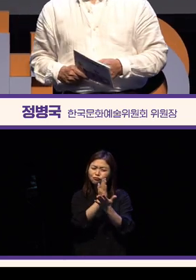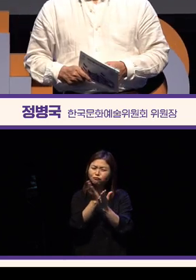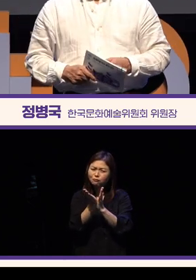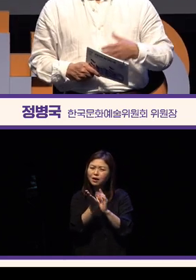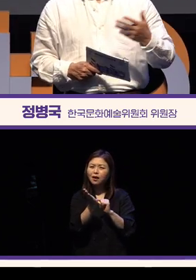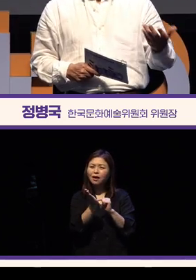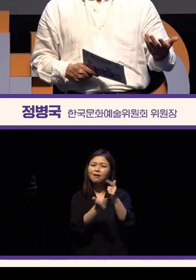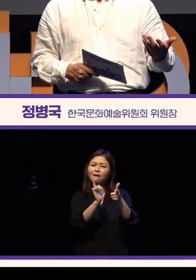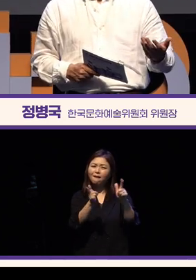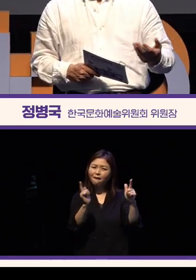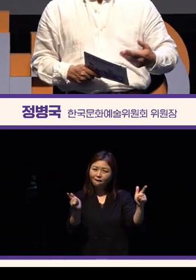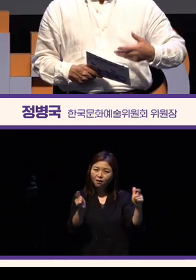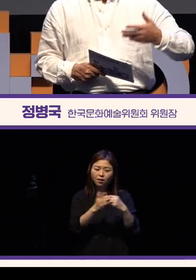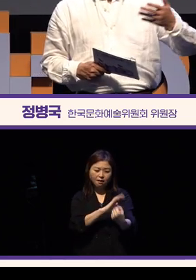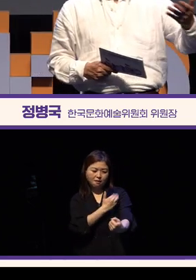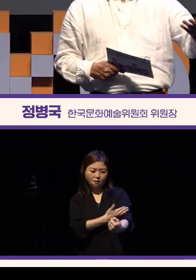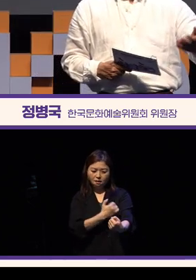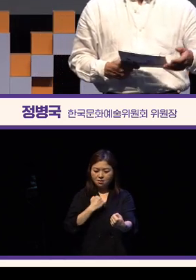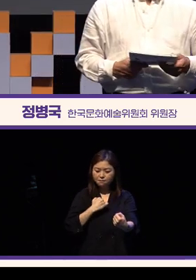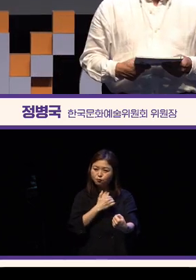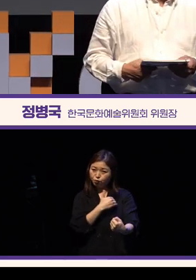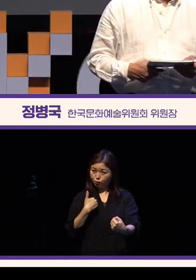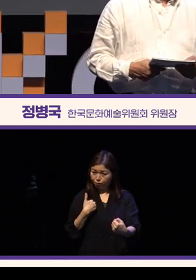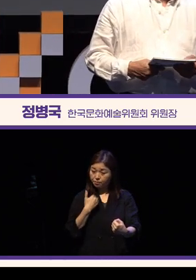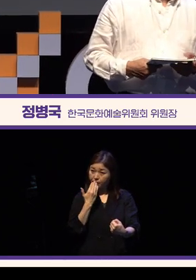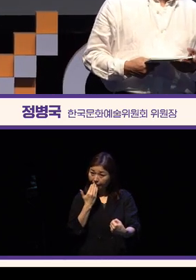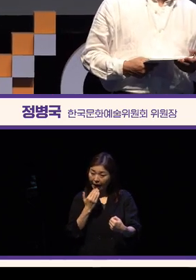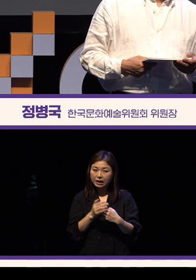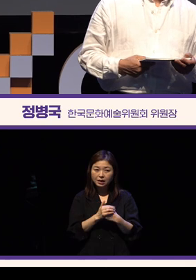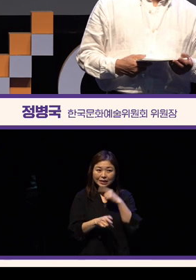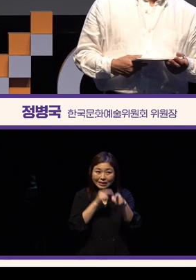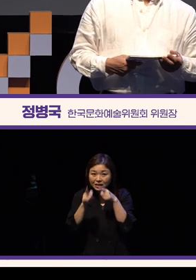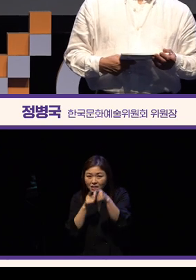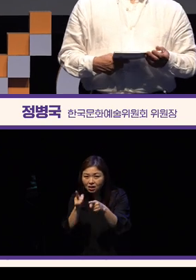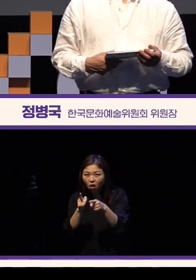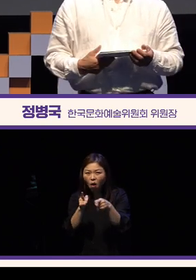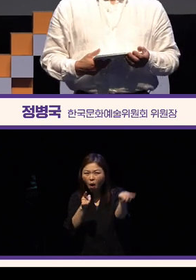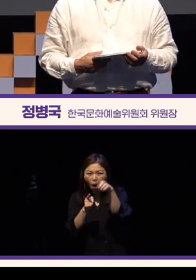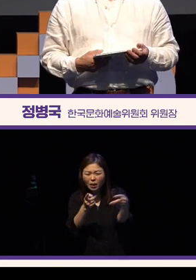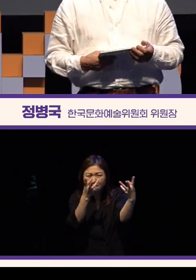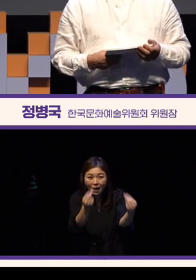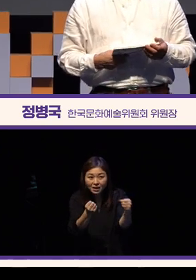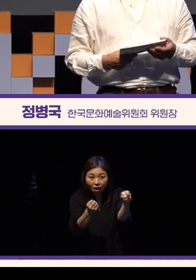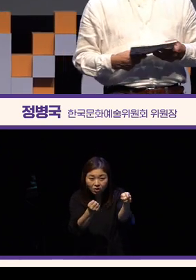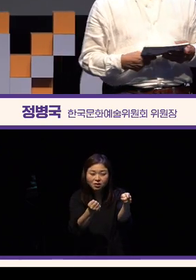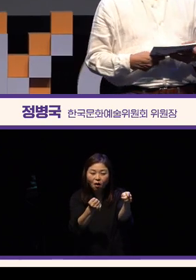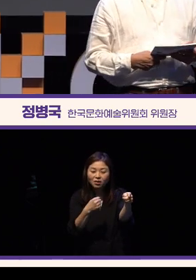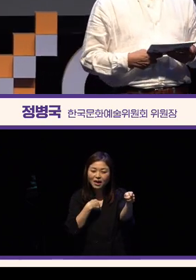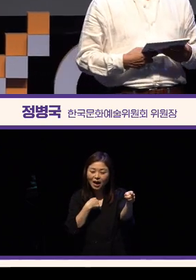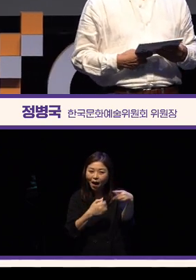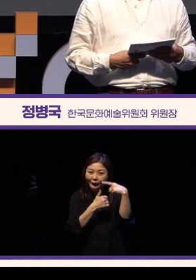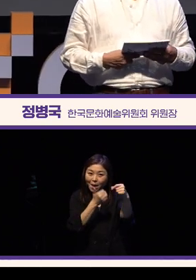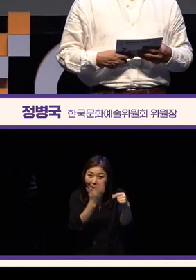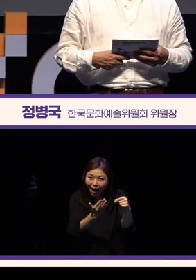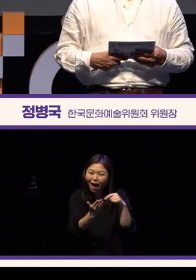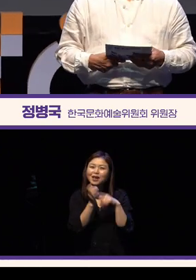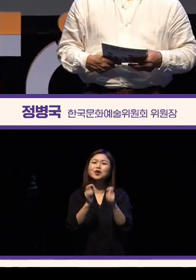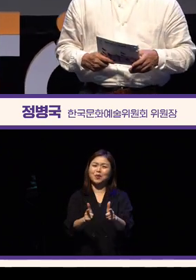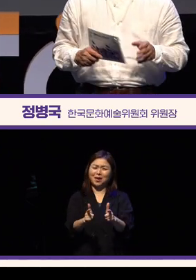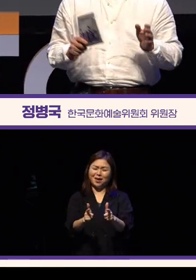차원에서 역량이 있어서 신청을 해서 선정이 되는 경우일 수는